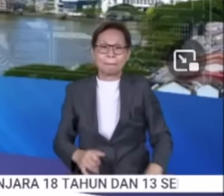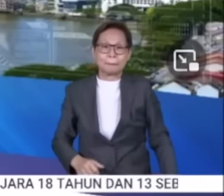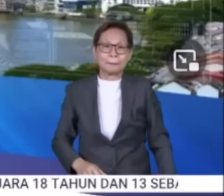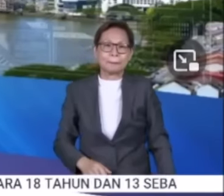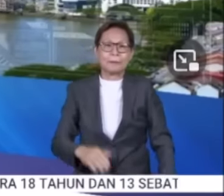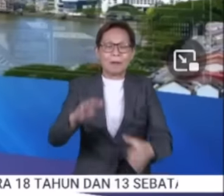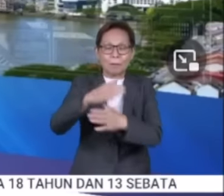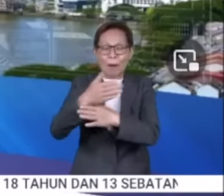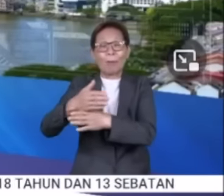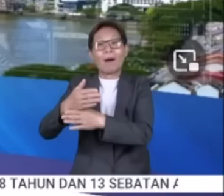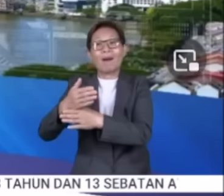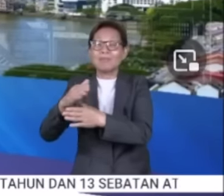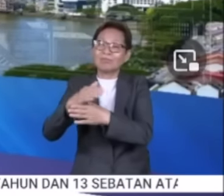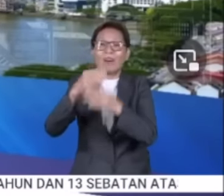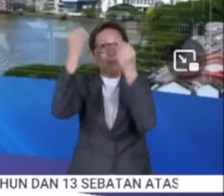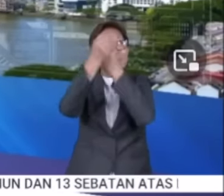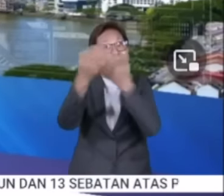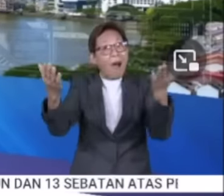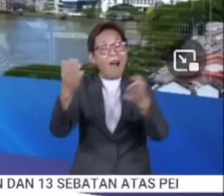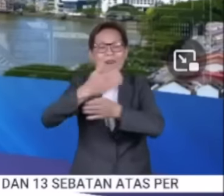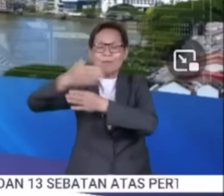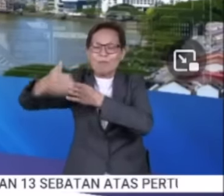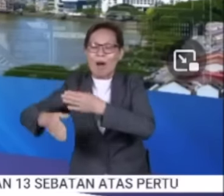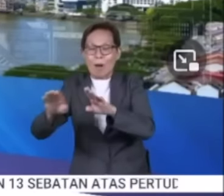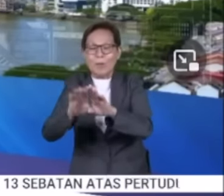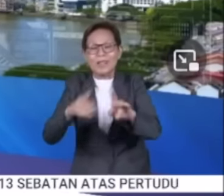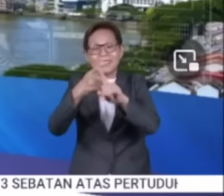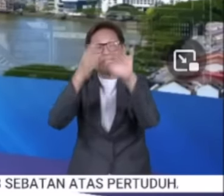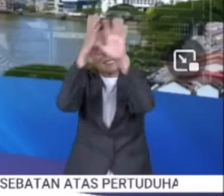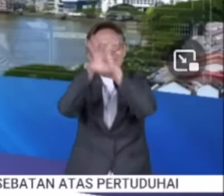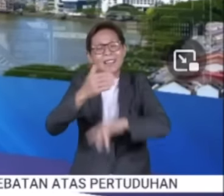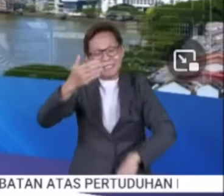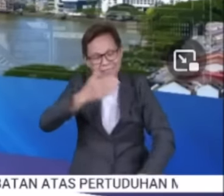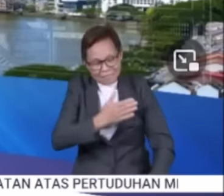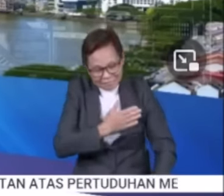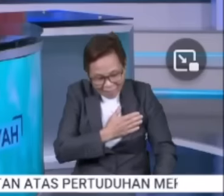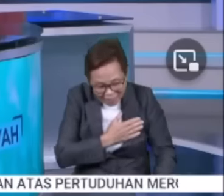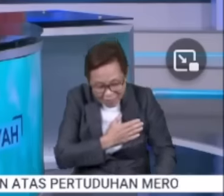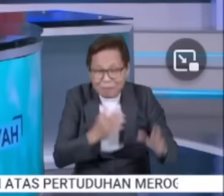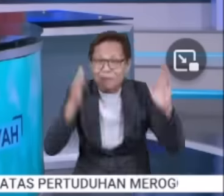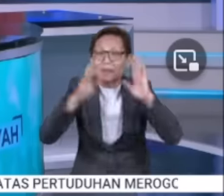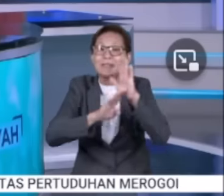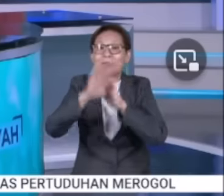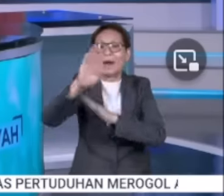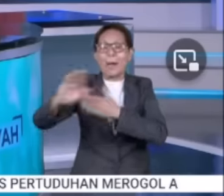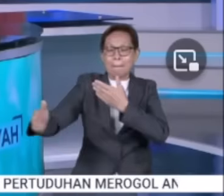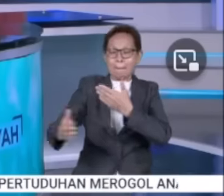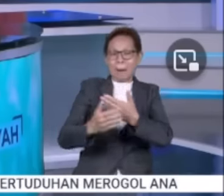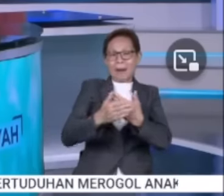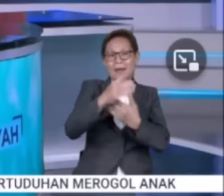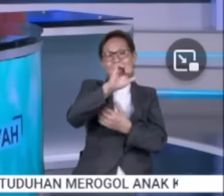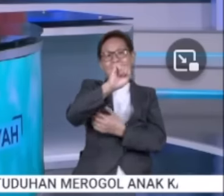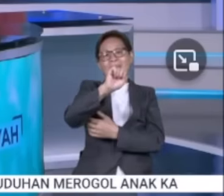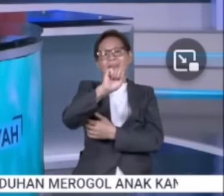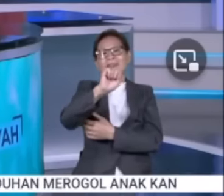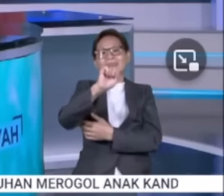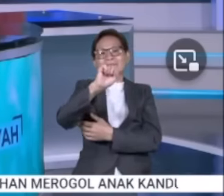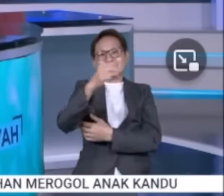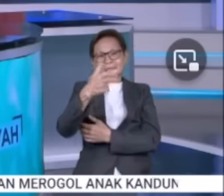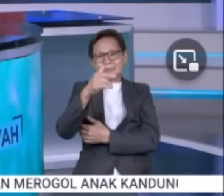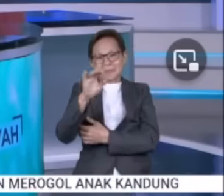Ya, perkongsian itu tadi mengakhiri berita dari Sarawak. Salam Malaysia Madani dan kita kembali bersama Sahi di Angkasa Puri.